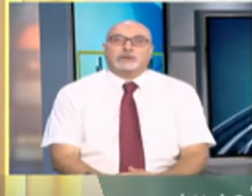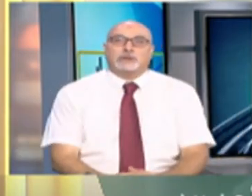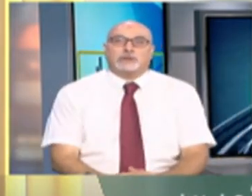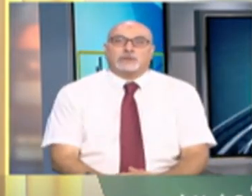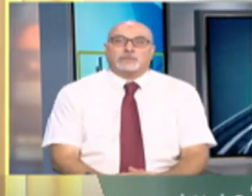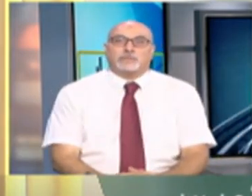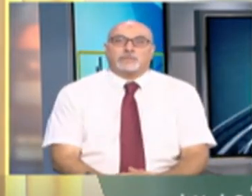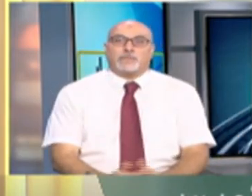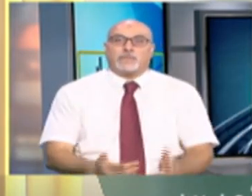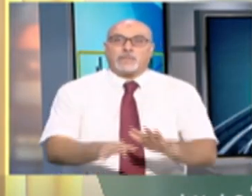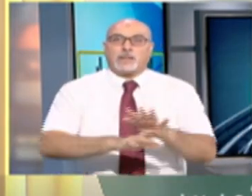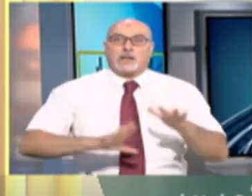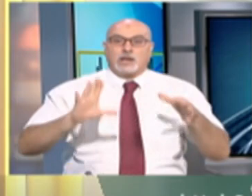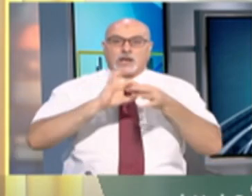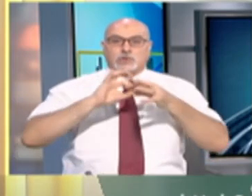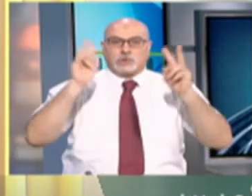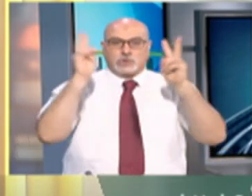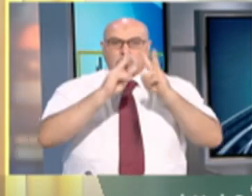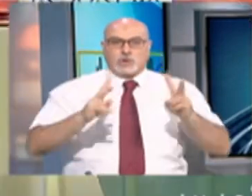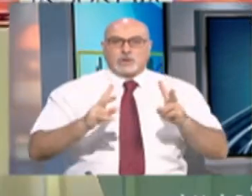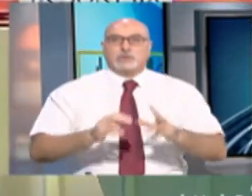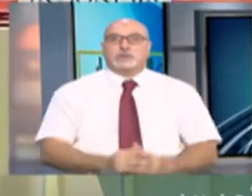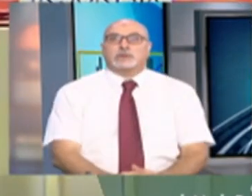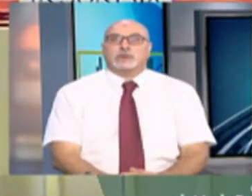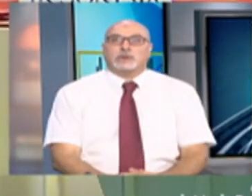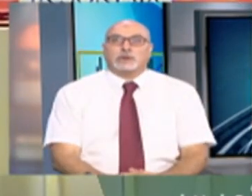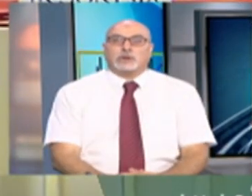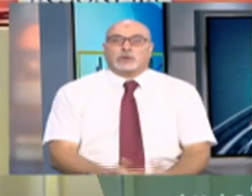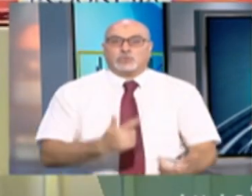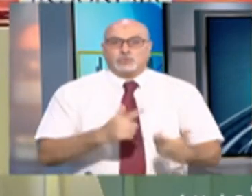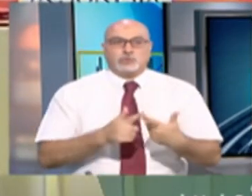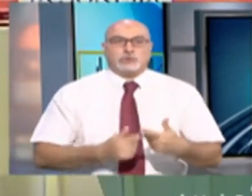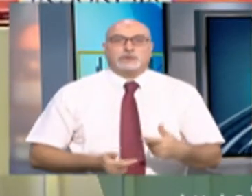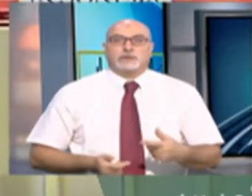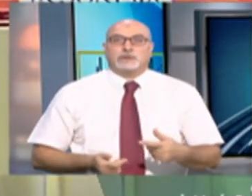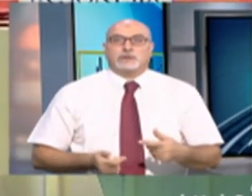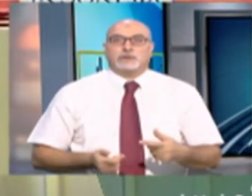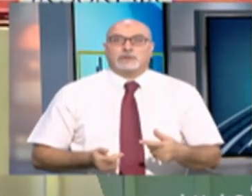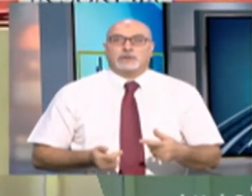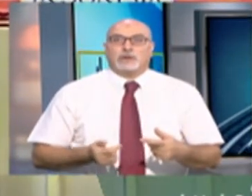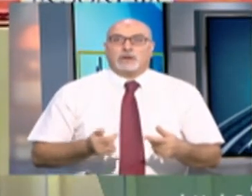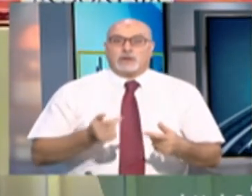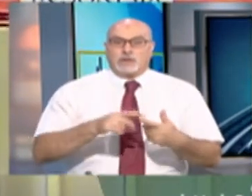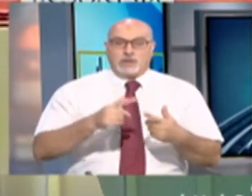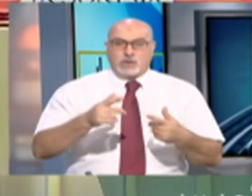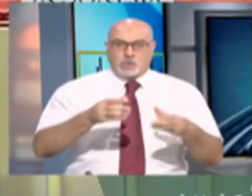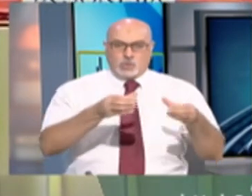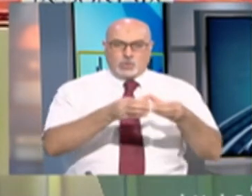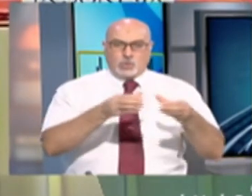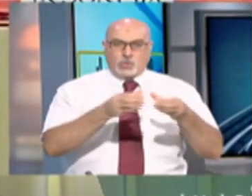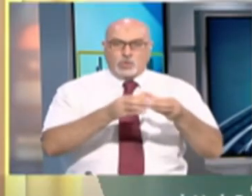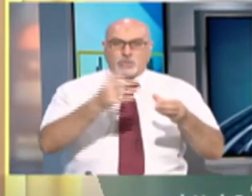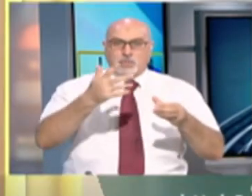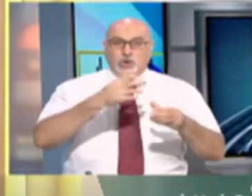بنية العلاقات الاقتصادية الدولية والهيمنة القائمة لفائدة مجموعة من